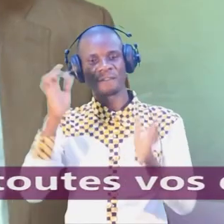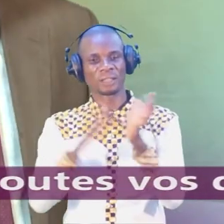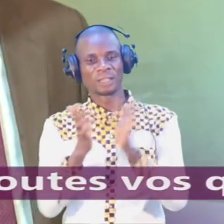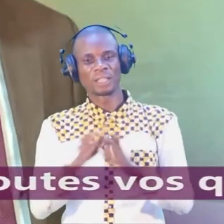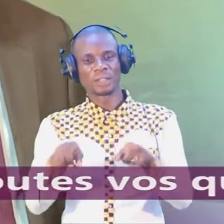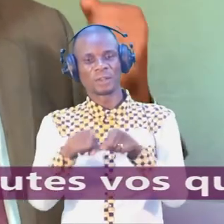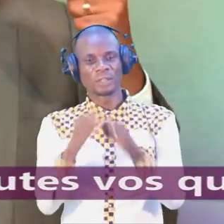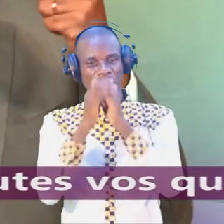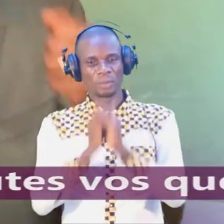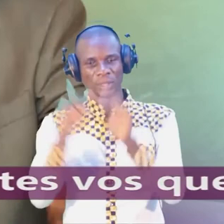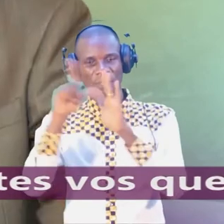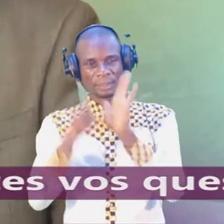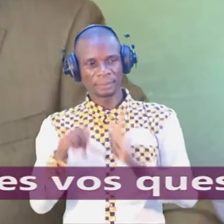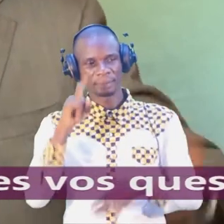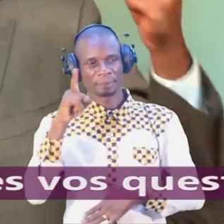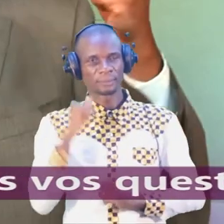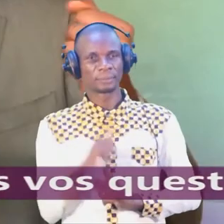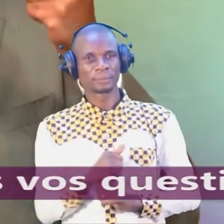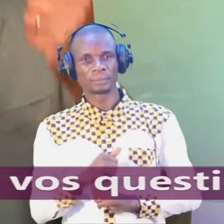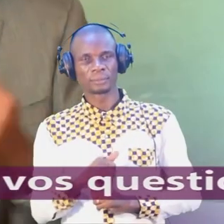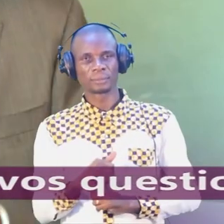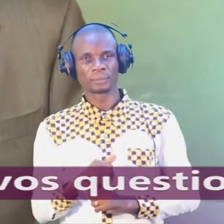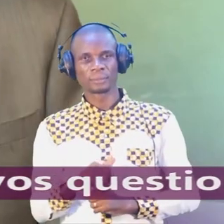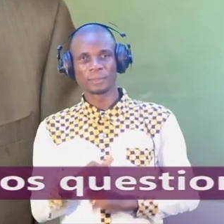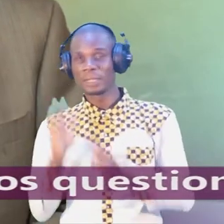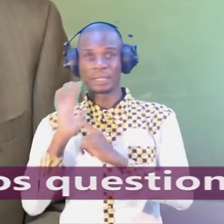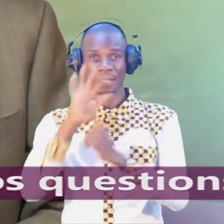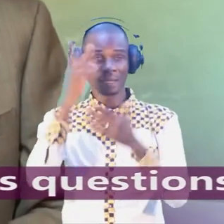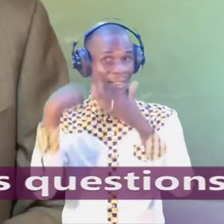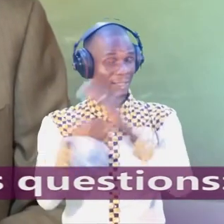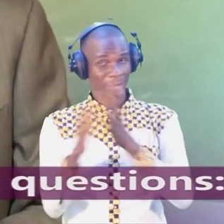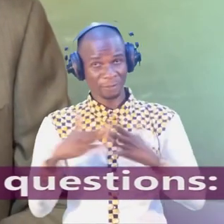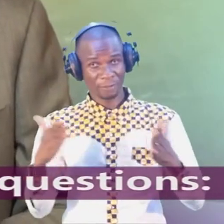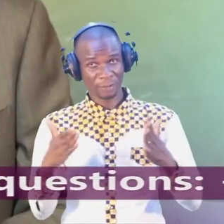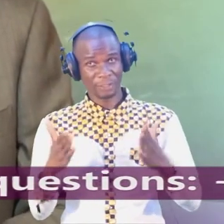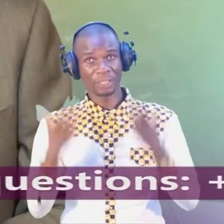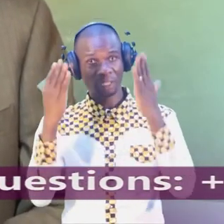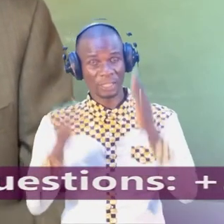Imani ya Yesu Kristo, imani katika Kristo na kutii amri yake Mungu.